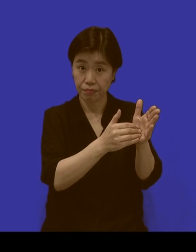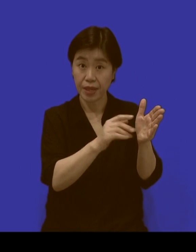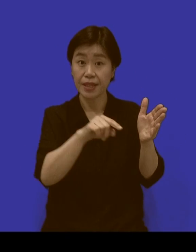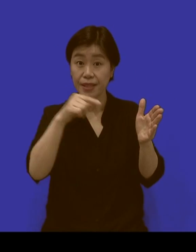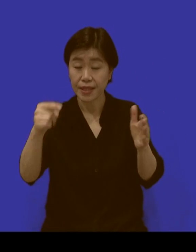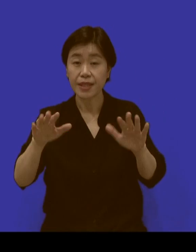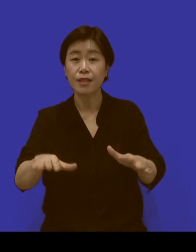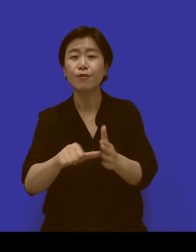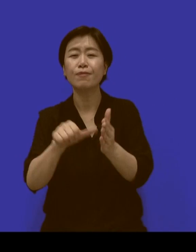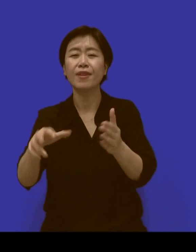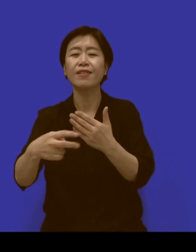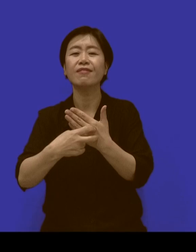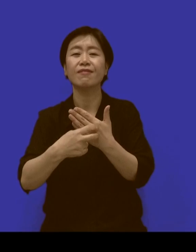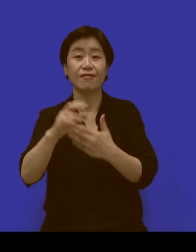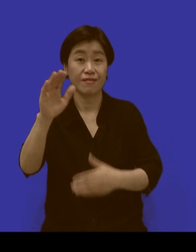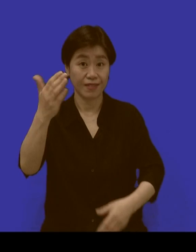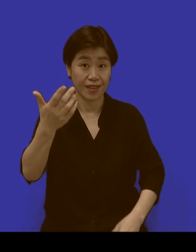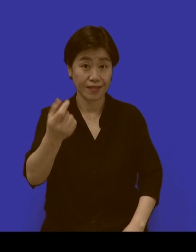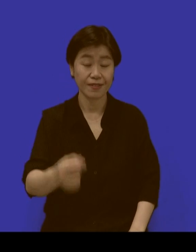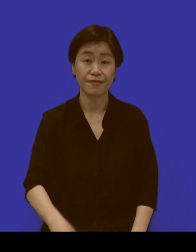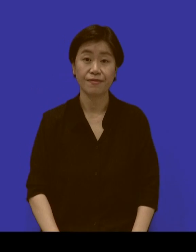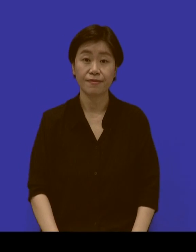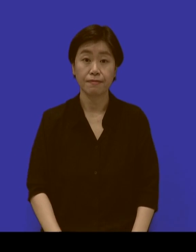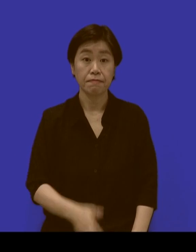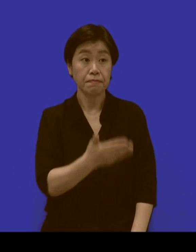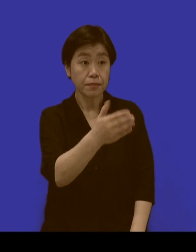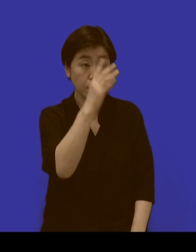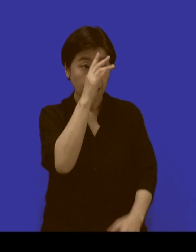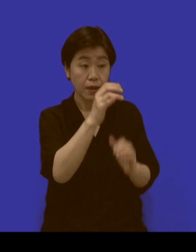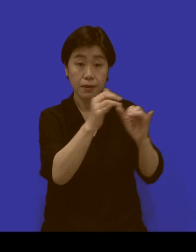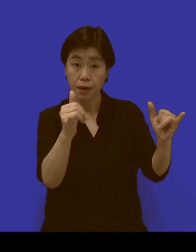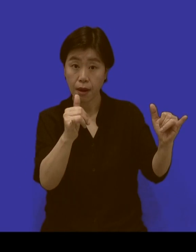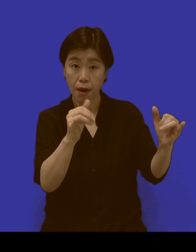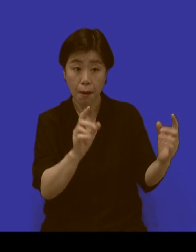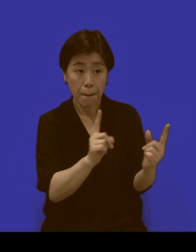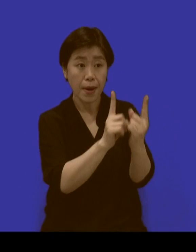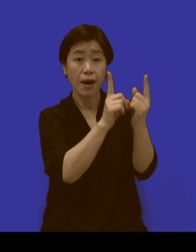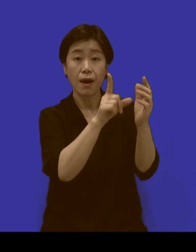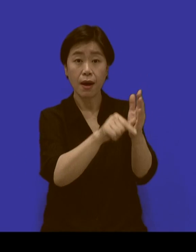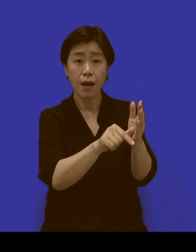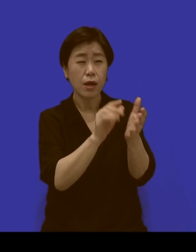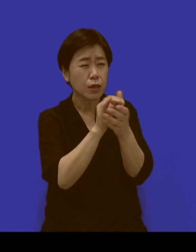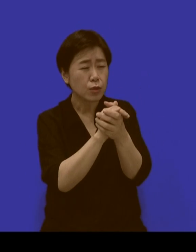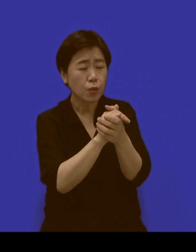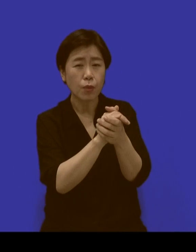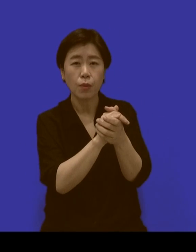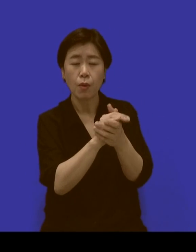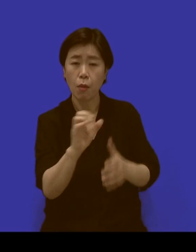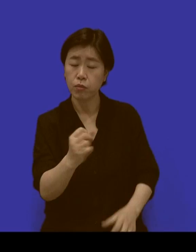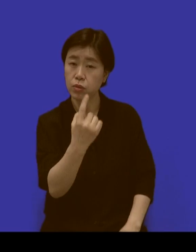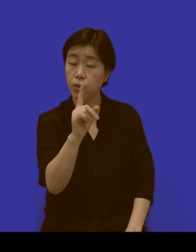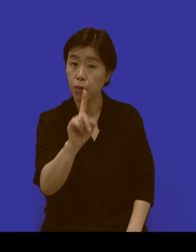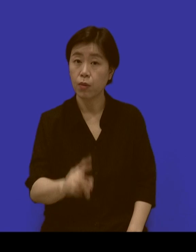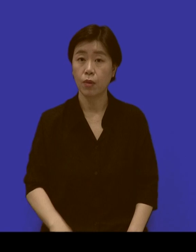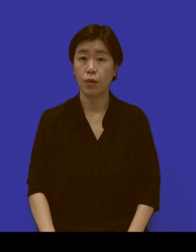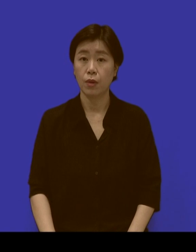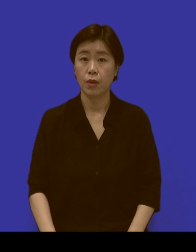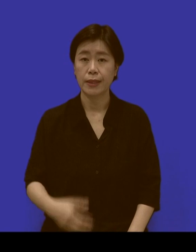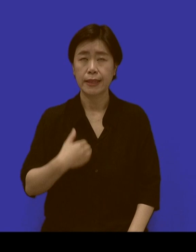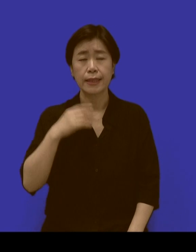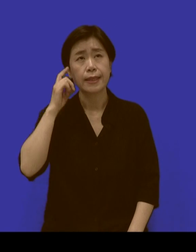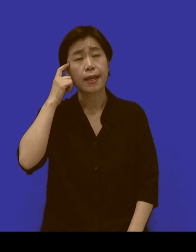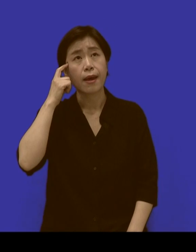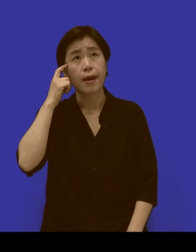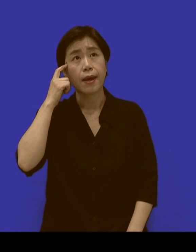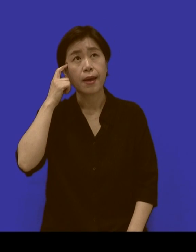명의가 되셨는데 어떻게 이렇게 환자들을 위해 기도하게 되신 뭐 계기가 있었을까요? 이게 저도 생각해봤는데